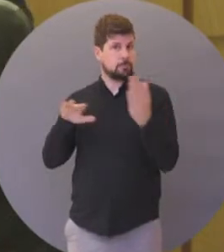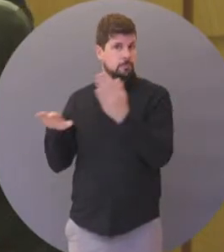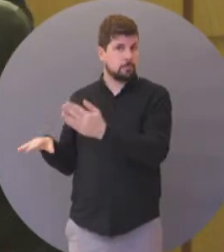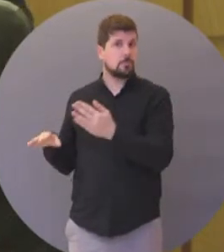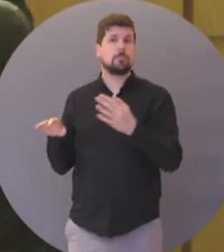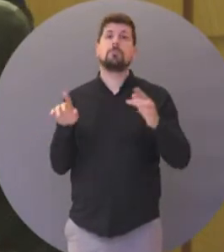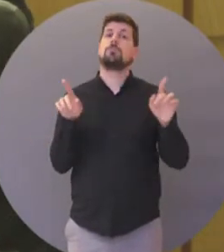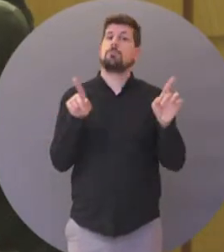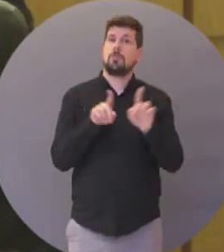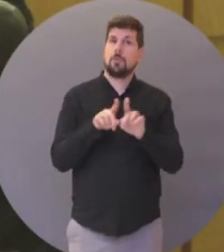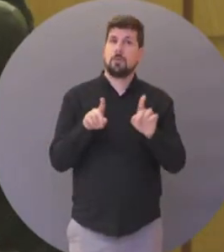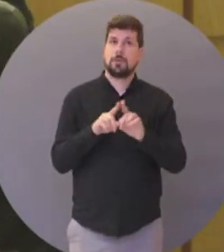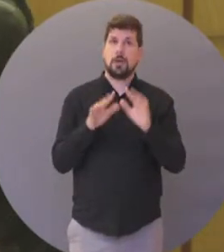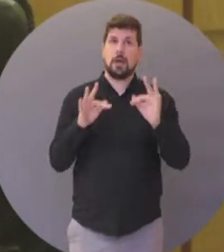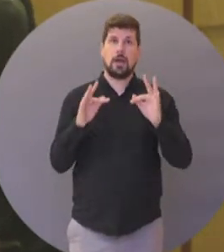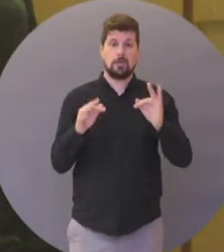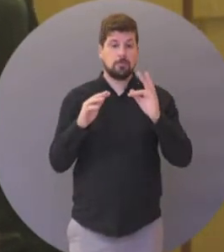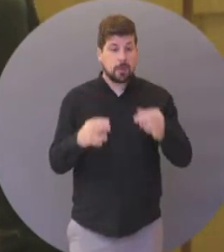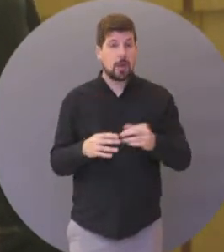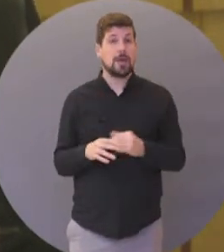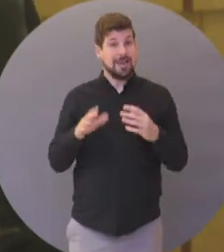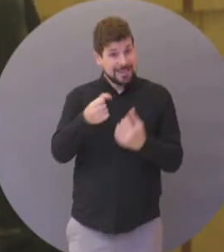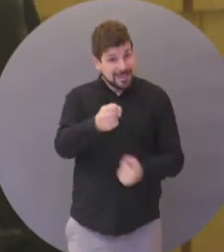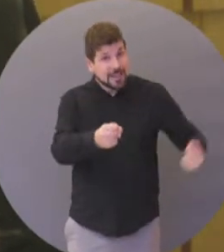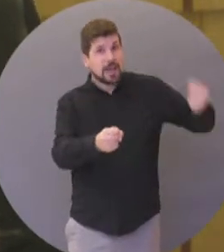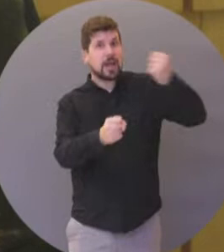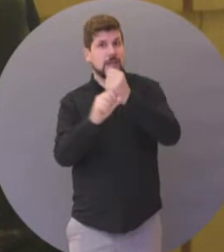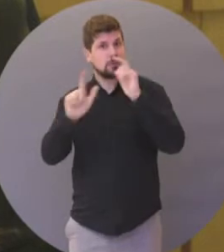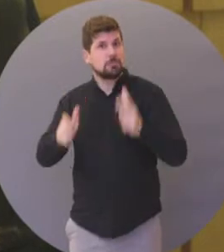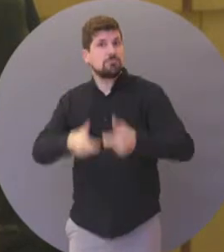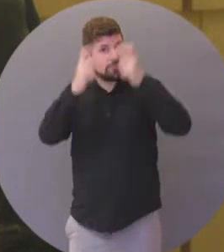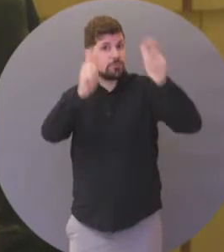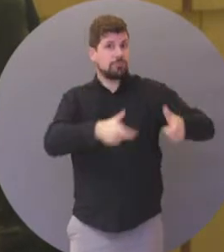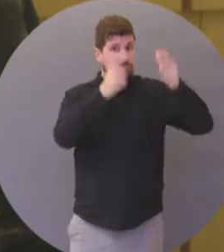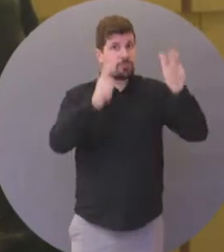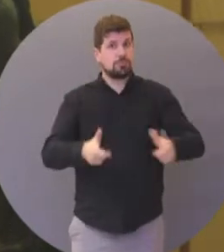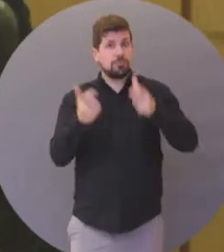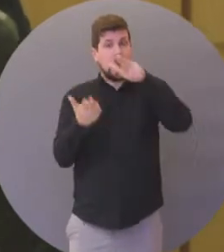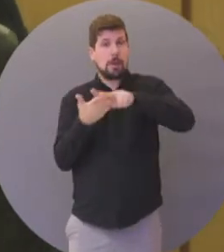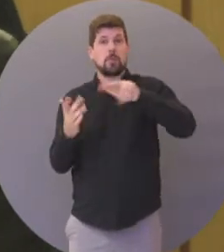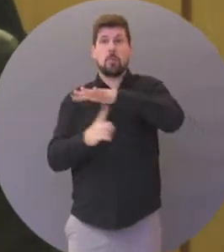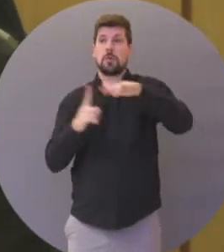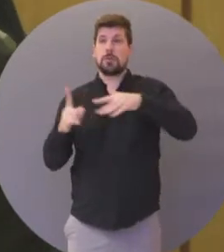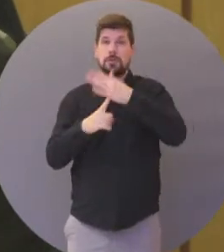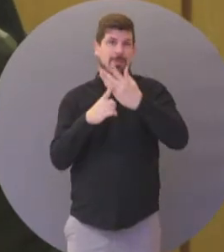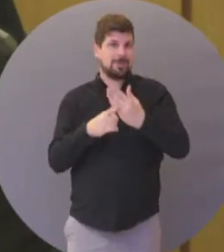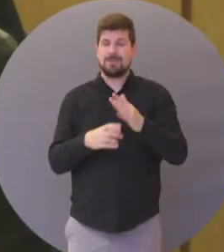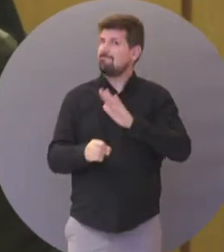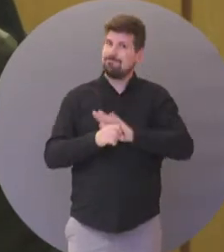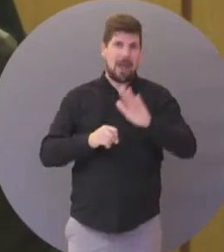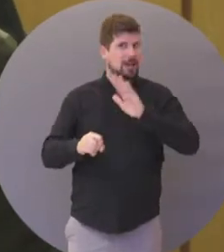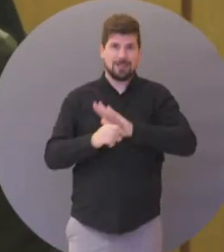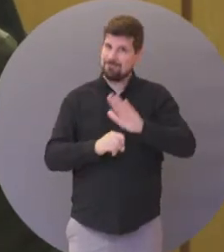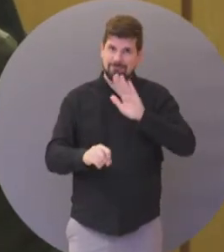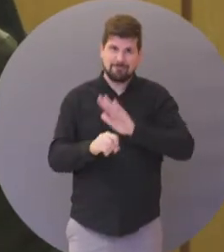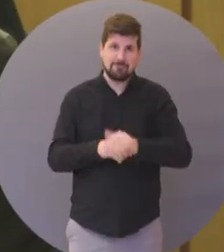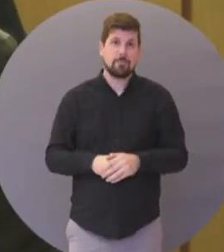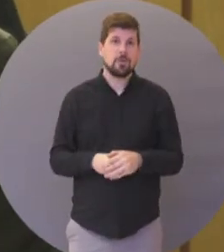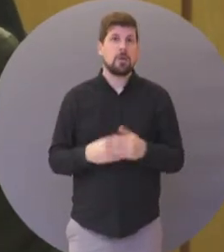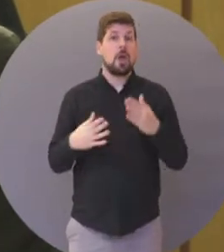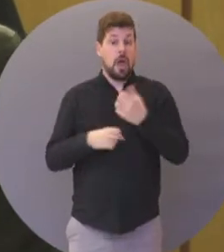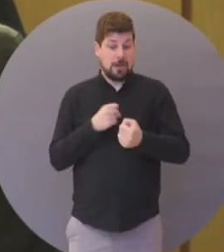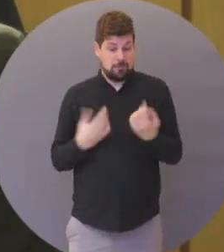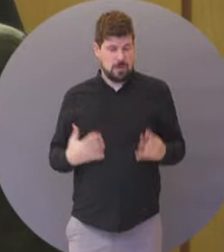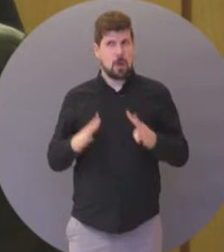aussi parce que la production neuve de logements sociaux en France n'a jamais été aussi faible cette année on est sur 95000 c'est-à-dire ça